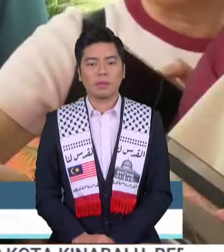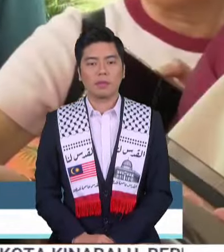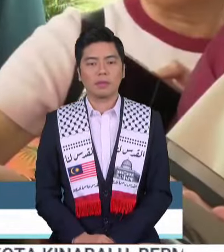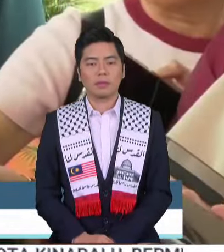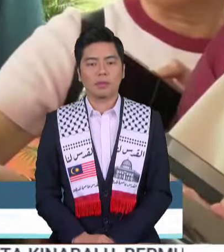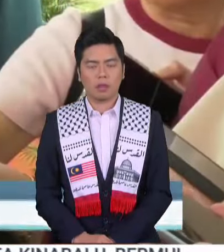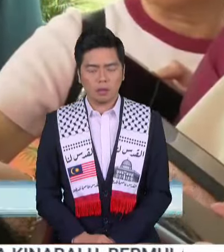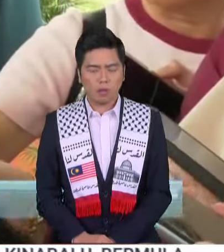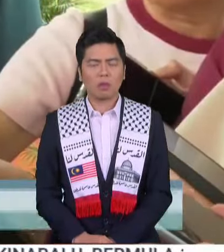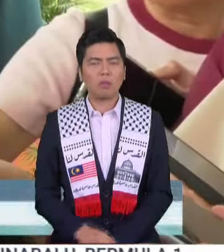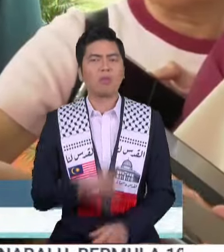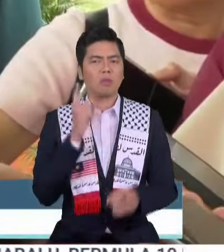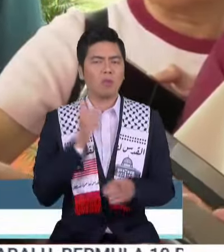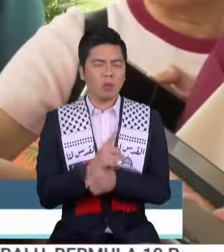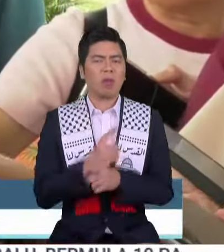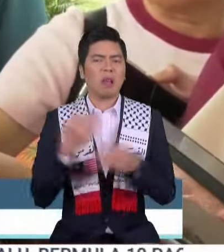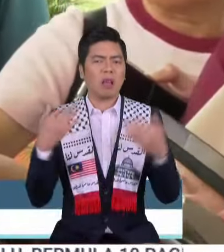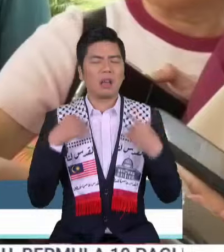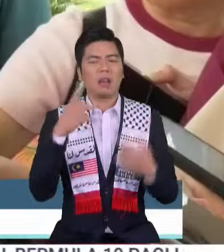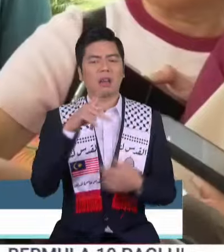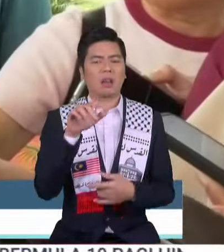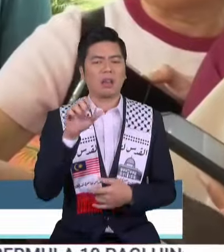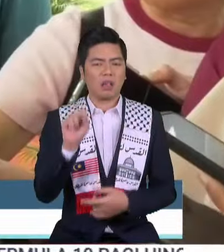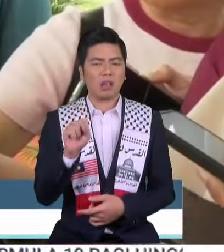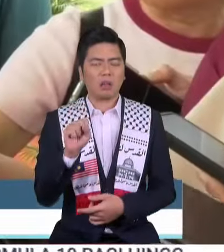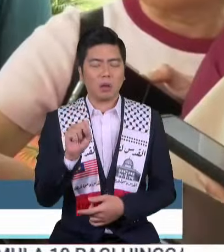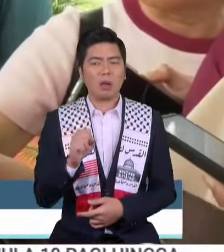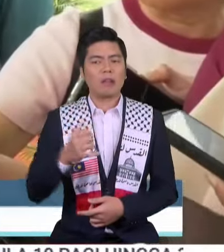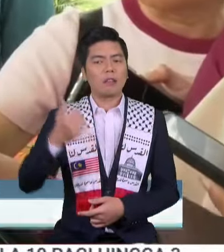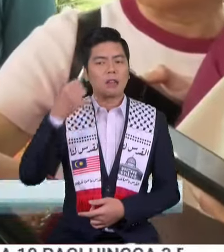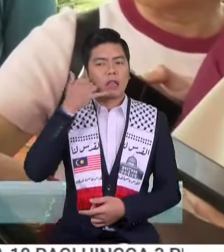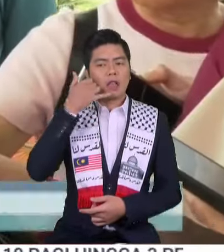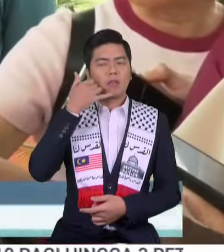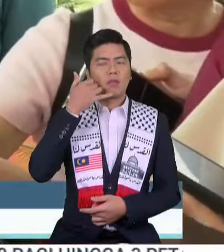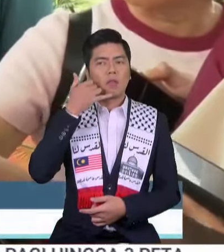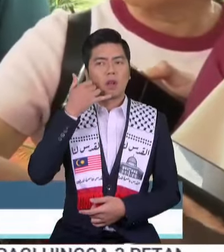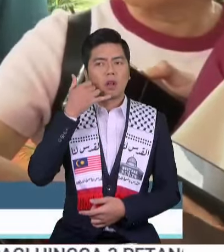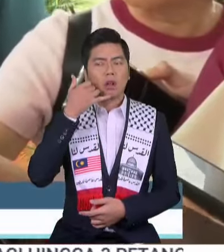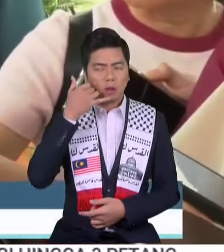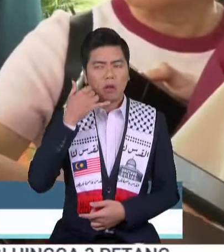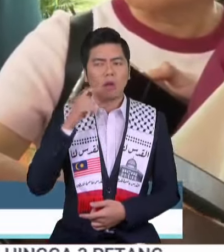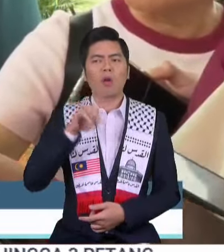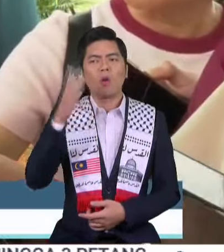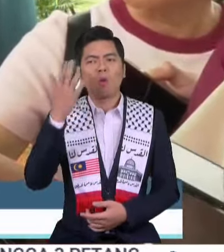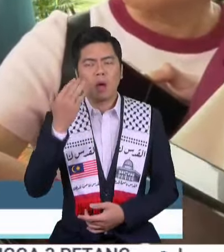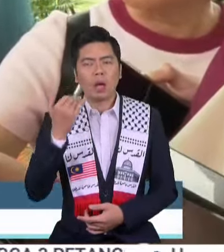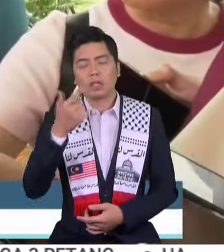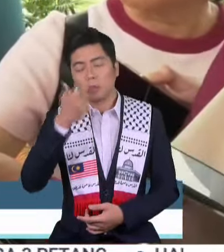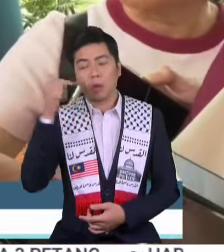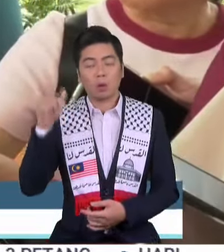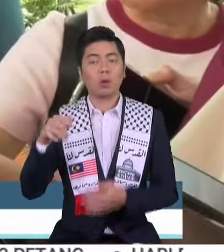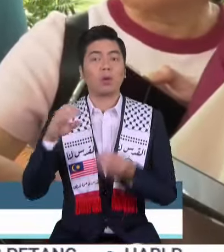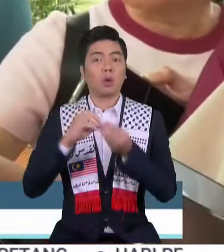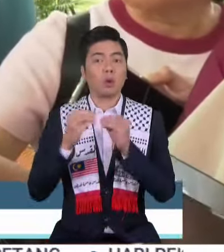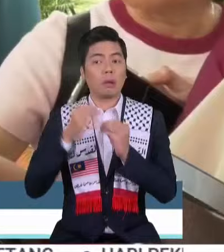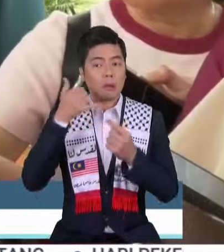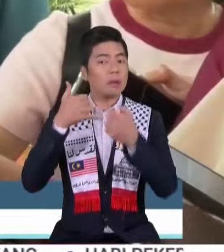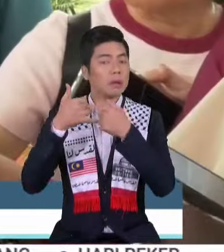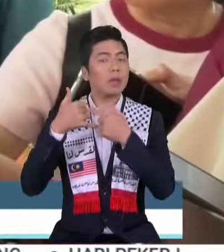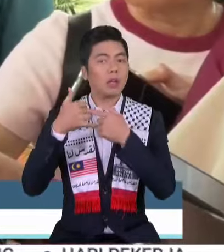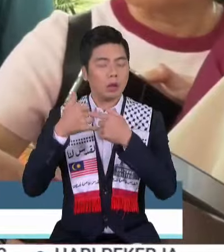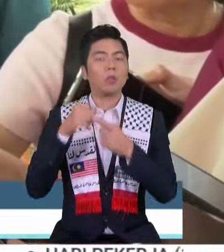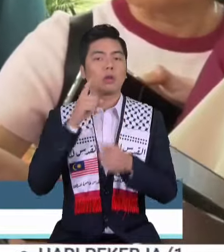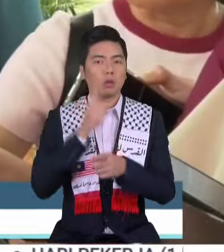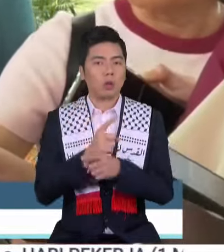Jadi memang pun ada case di mana orang call itu, orang itu call balik dan tanya, dan memang itu nombor kami ataupun call balik